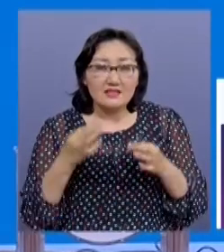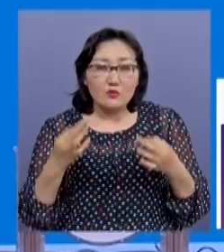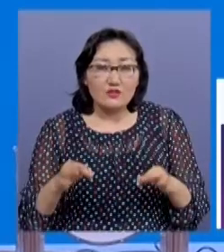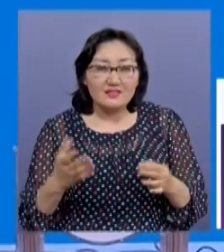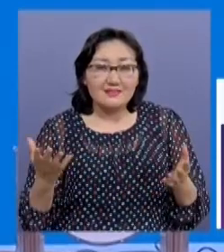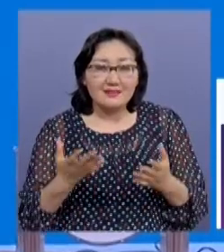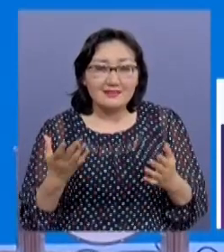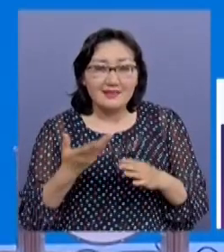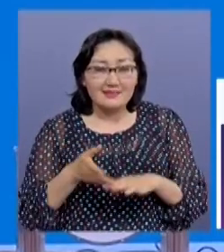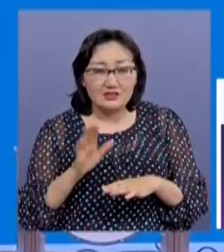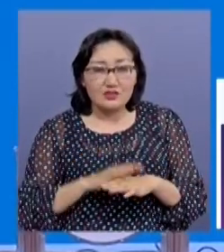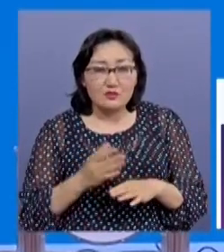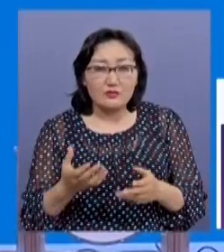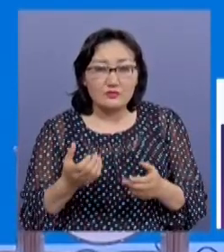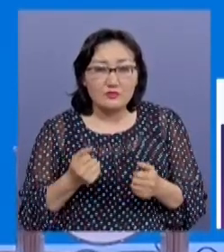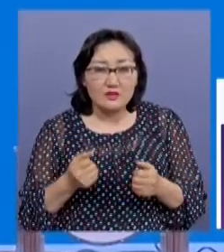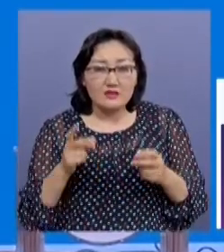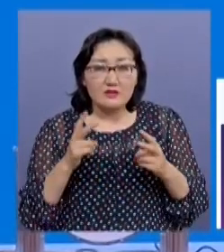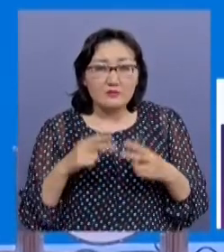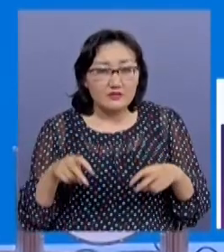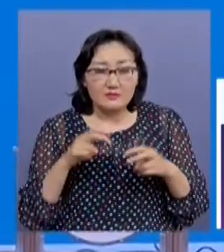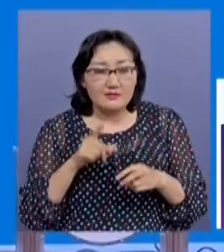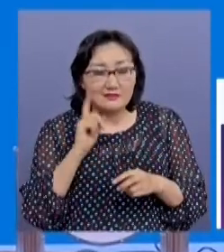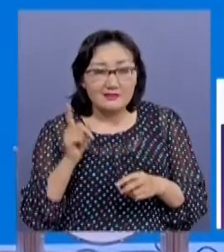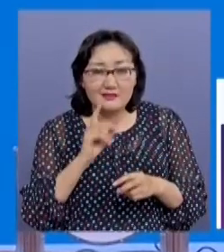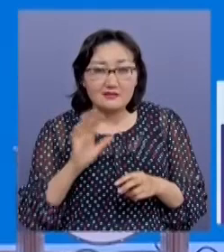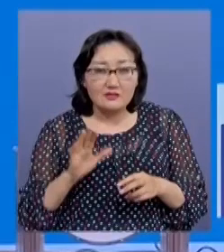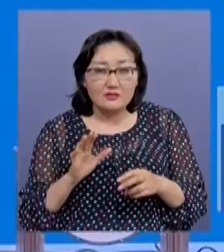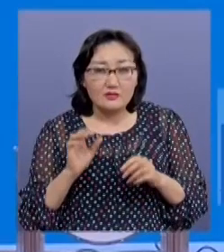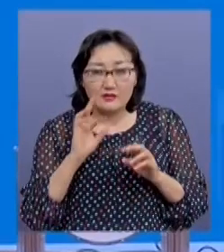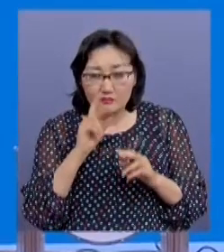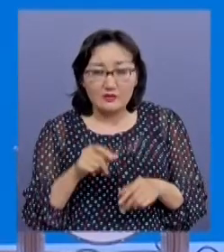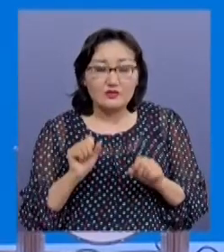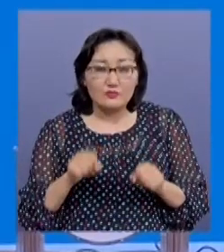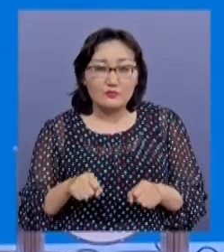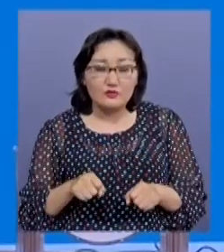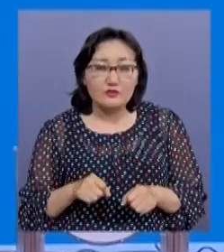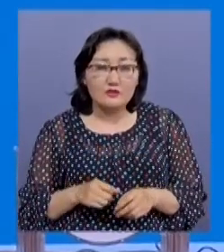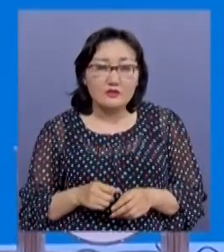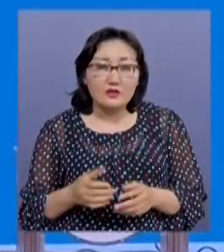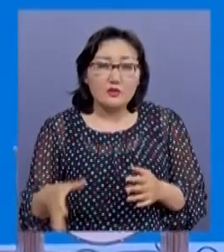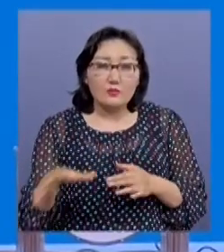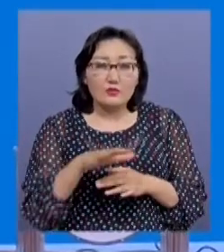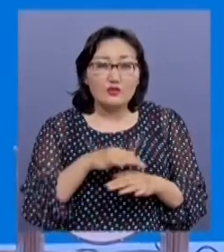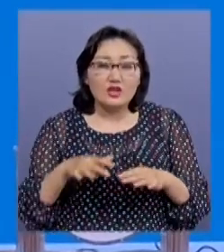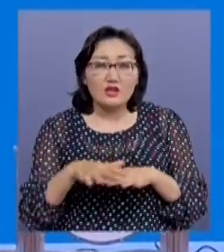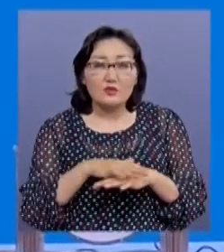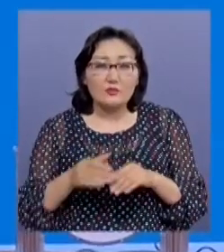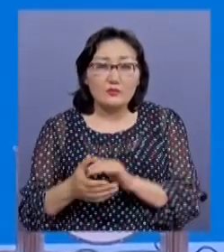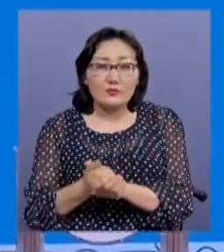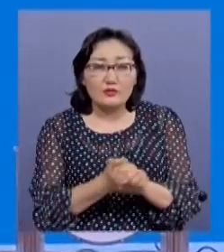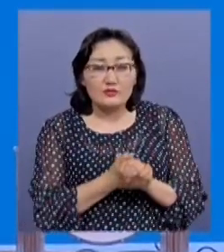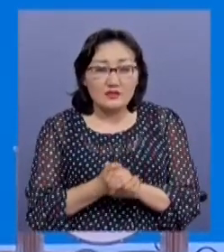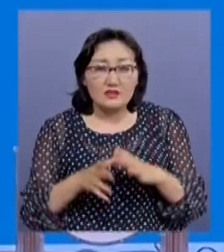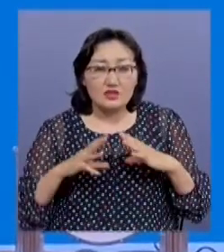Тәуелсіздіктің қандай қиыншылықпен келгенін зерттемейтін жастар адасуы мүмкін. Бүкіл халық болып бірлікті,